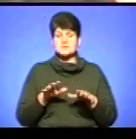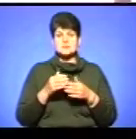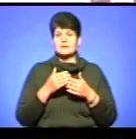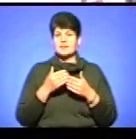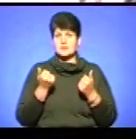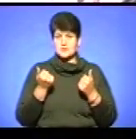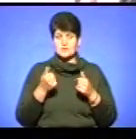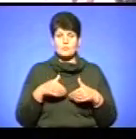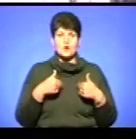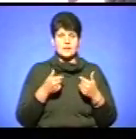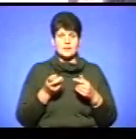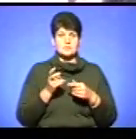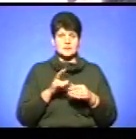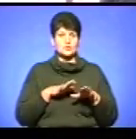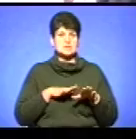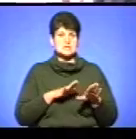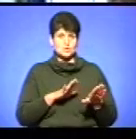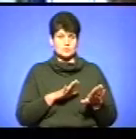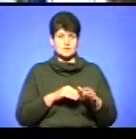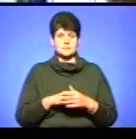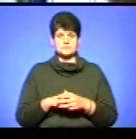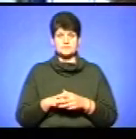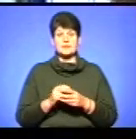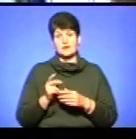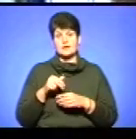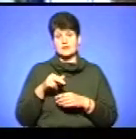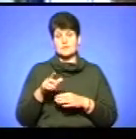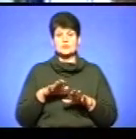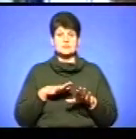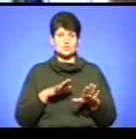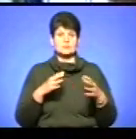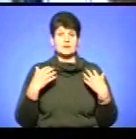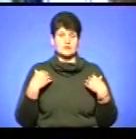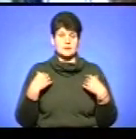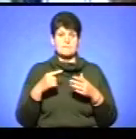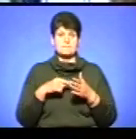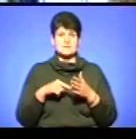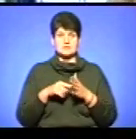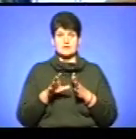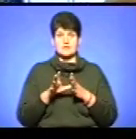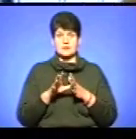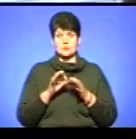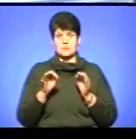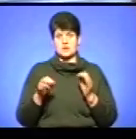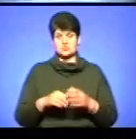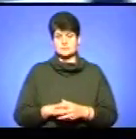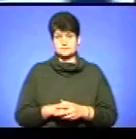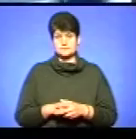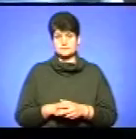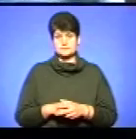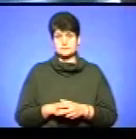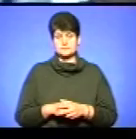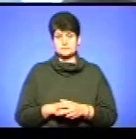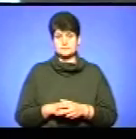немає. Порадила підійти до заступника. Ідемо до заступника начальника міських електромереж.